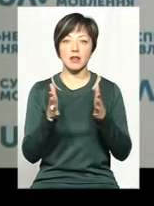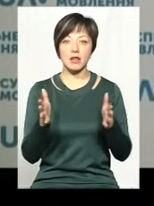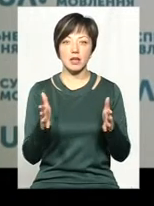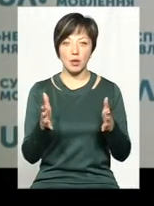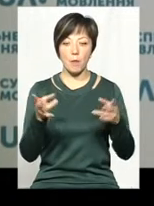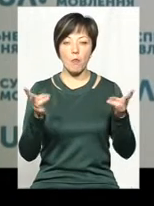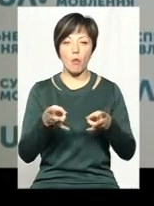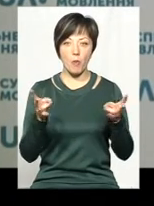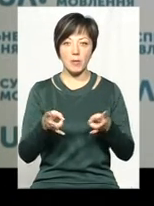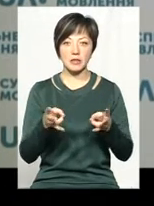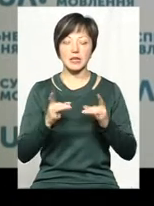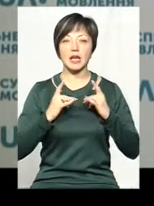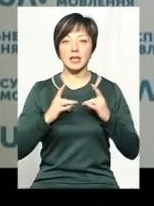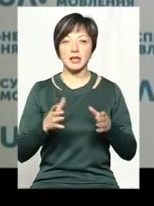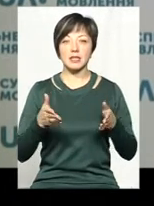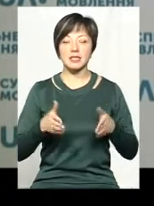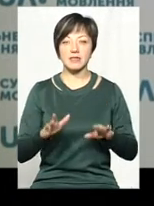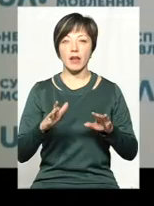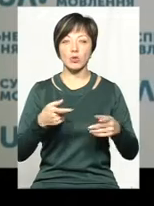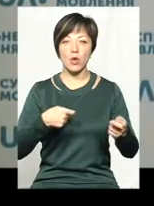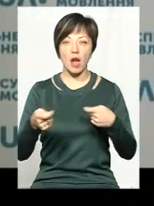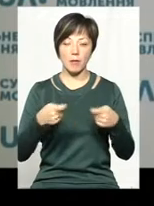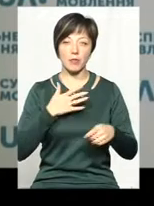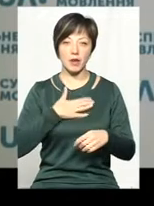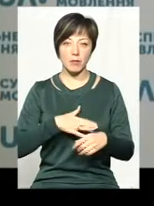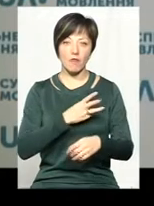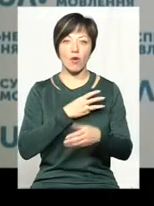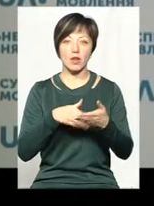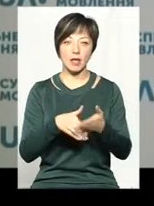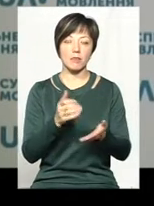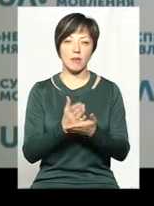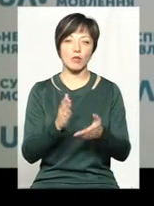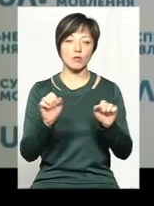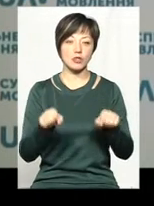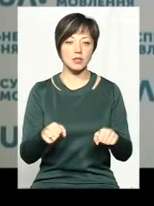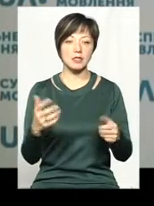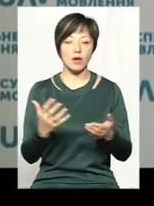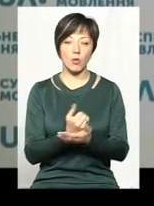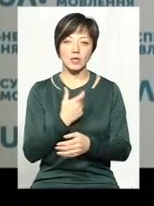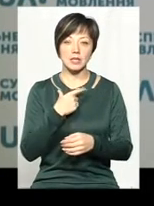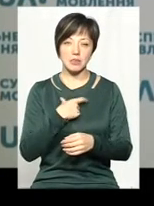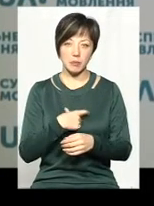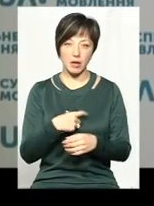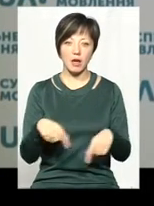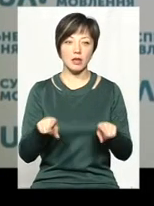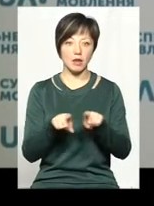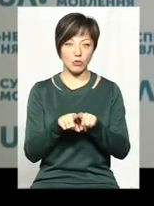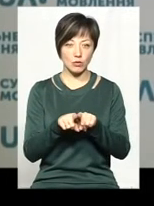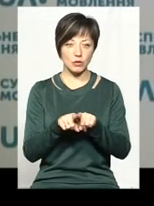повид і на різдвяну ярмарку, тому дуже приємно, що волонтери мають можливість знаходити себе, а